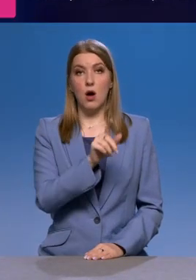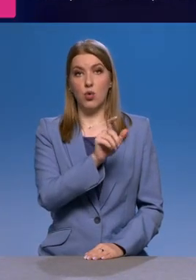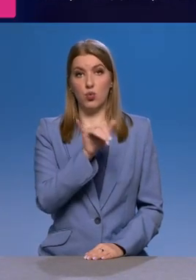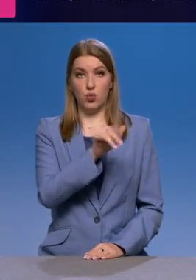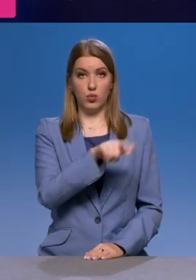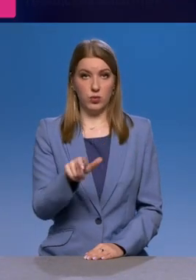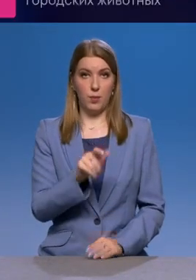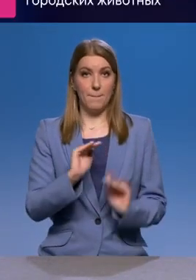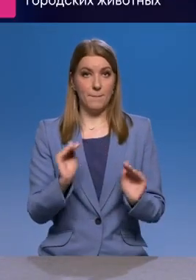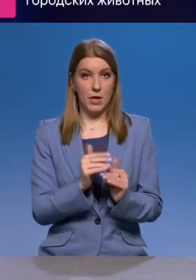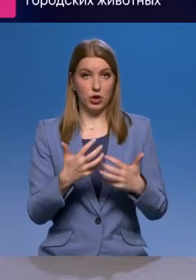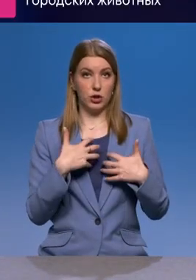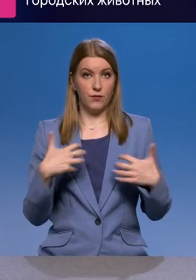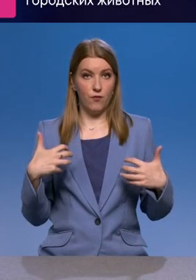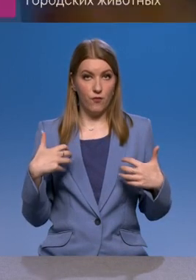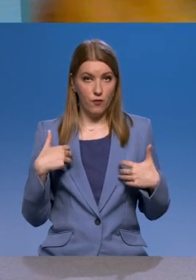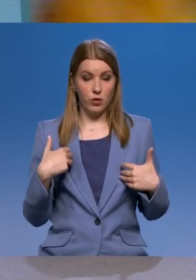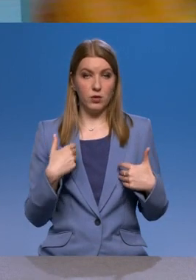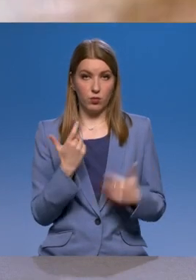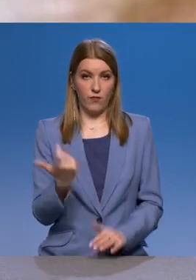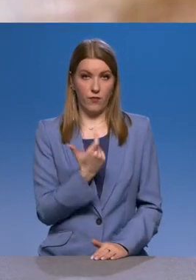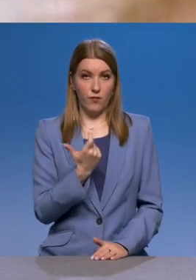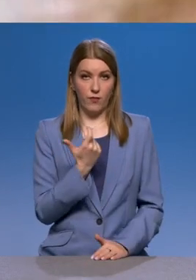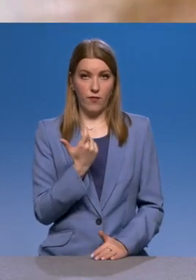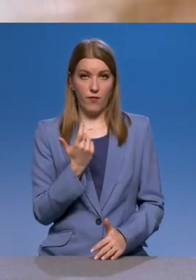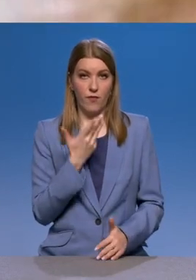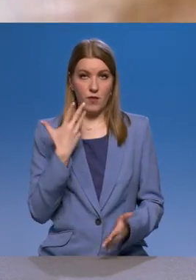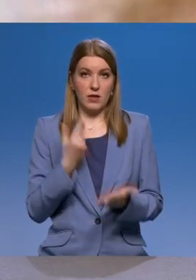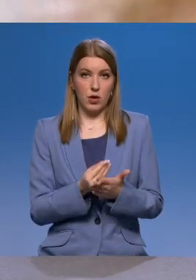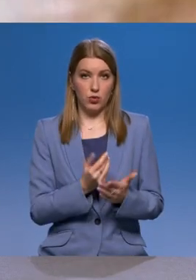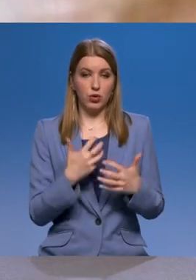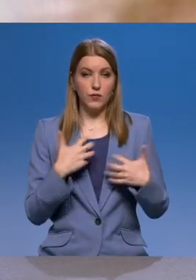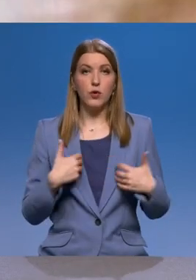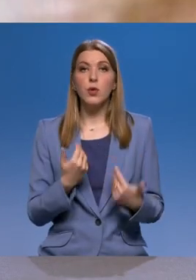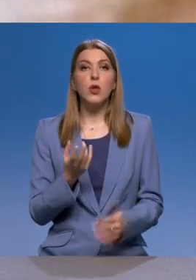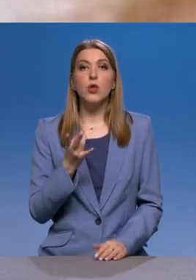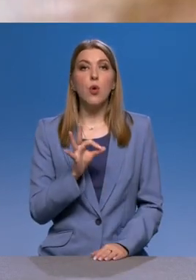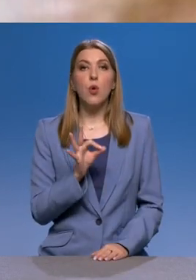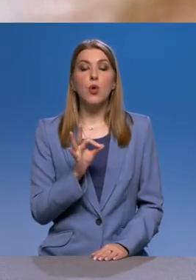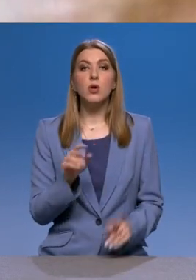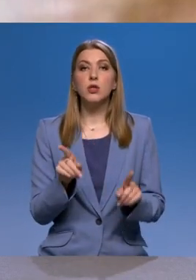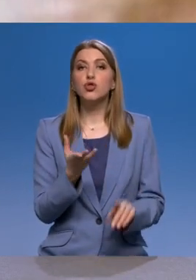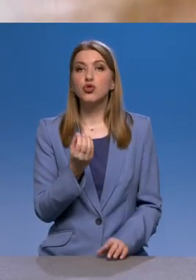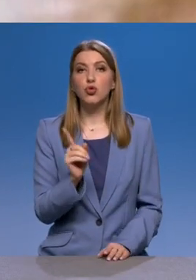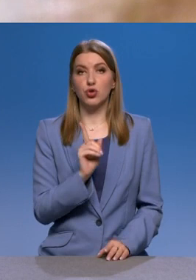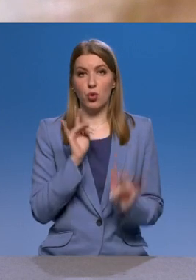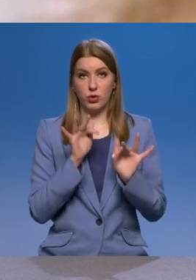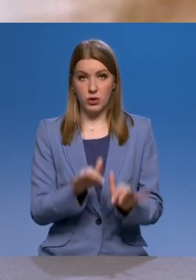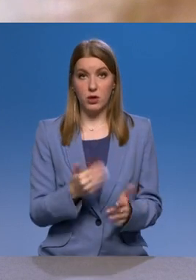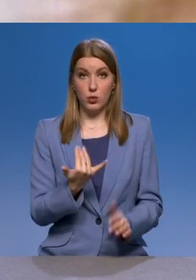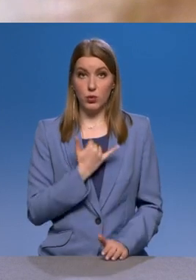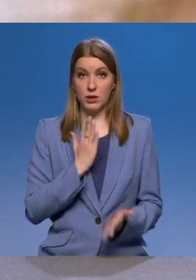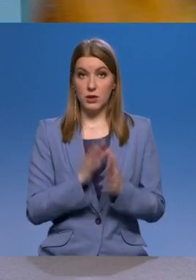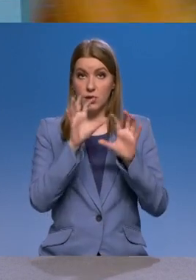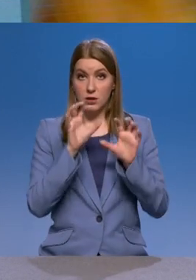С теми, кто уже оказался на улице, что делать? У нас есть 498 закон, согласно которому